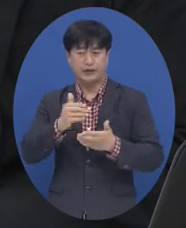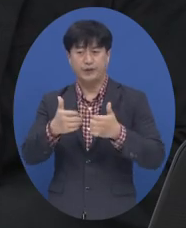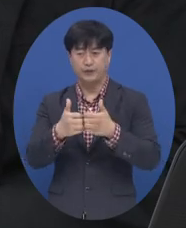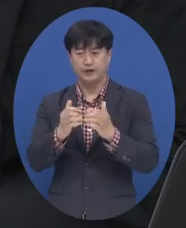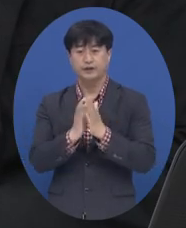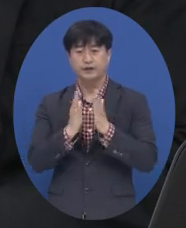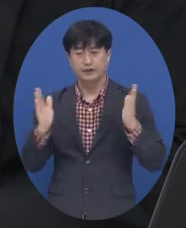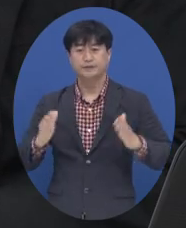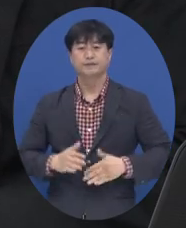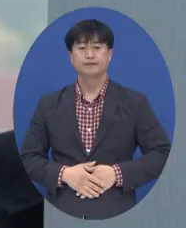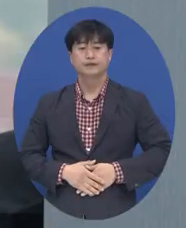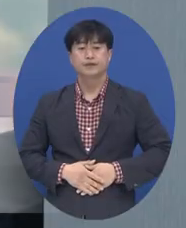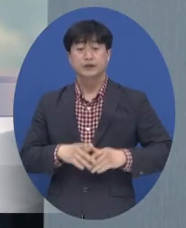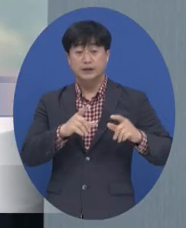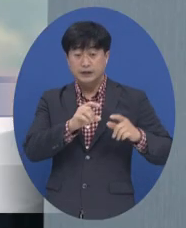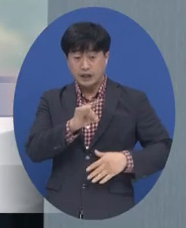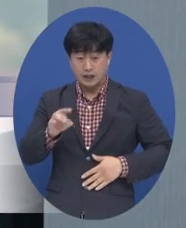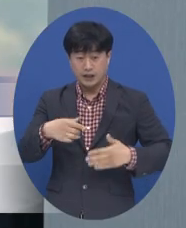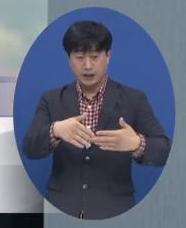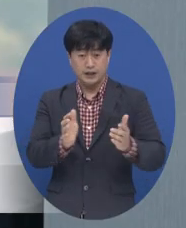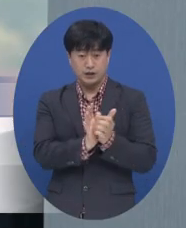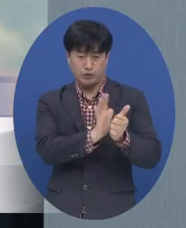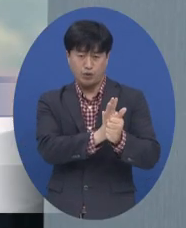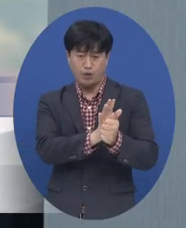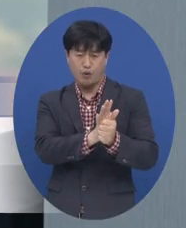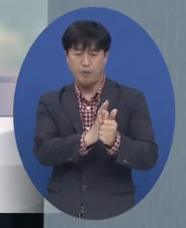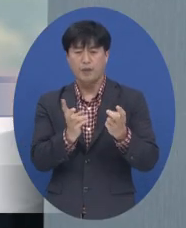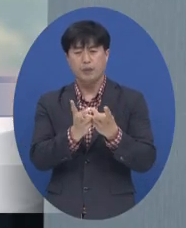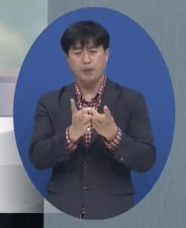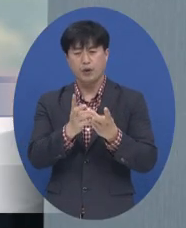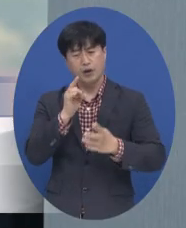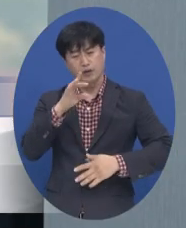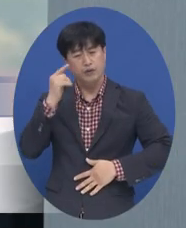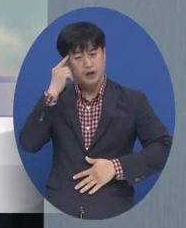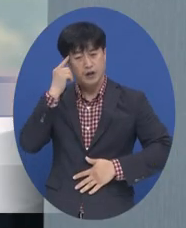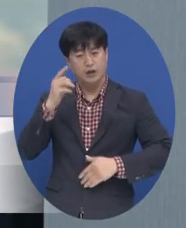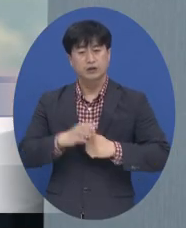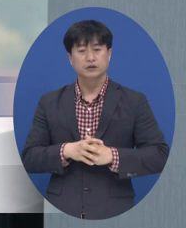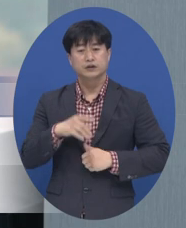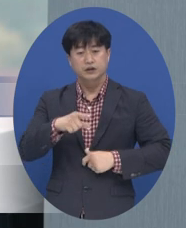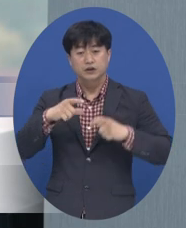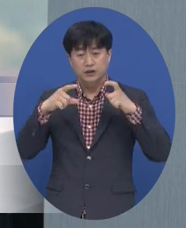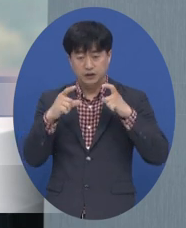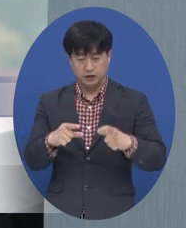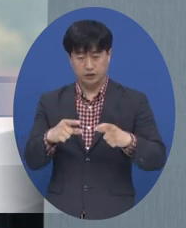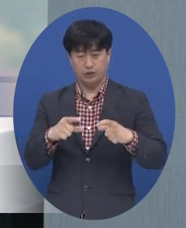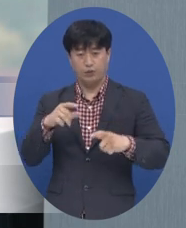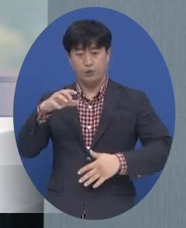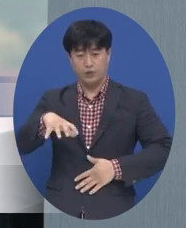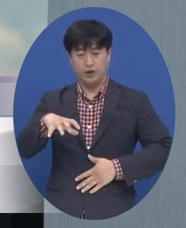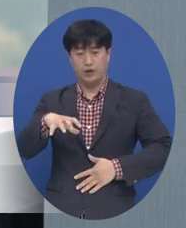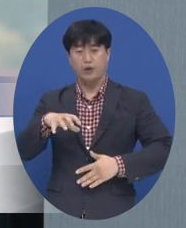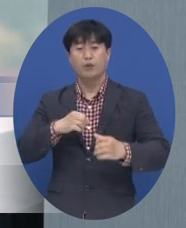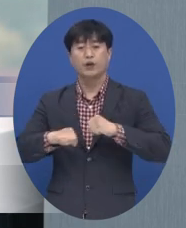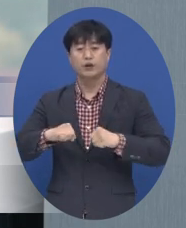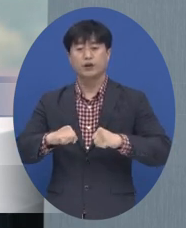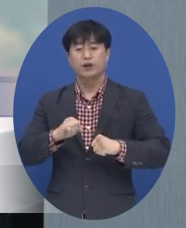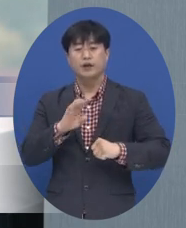진행됐습니다 객을 단체를 지원하는 방식으로 갈 순 없다고 생각하고요 그러면 지역에서